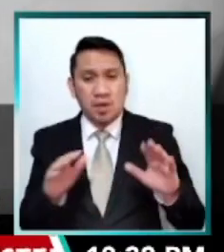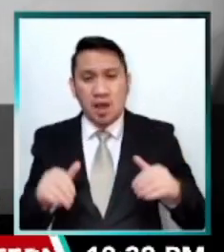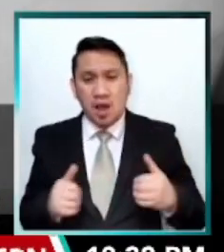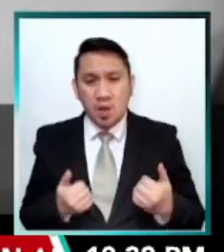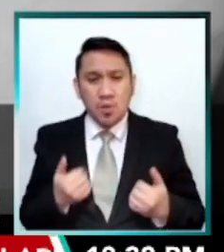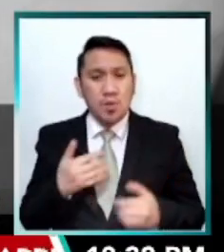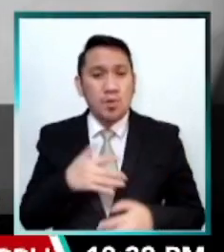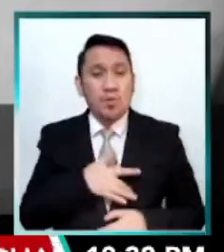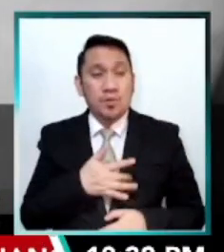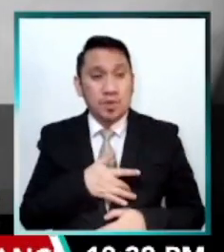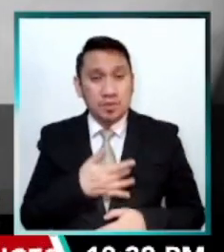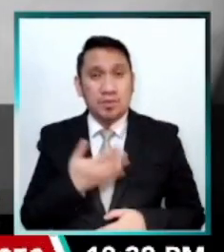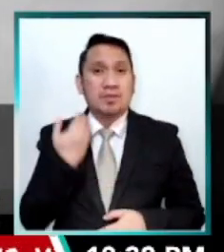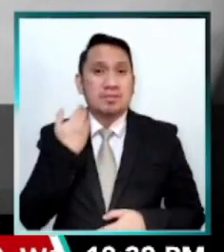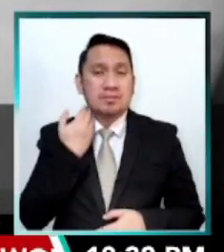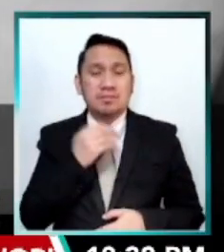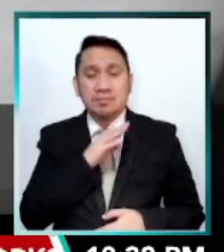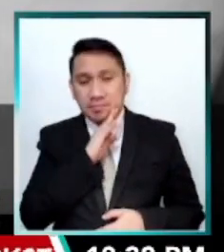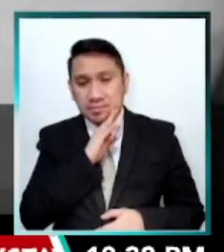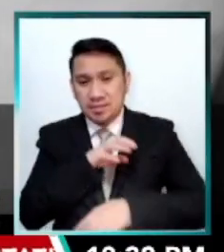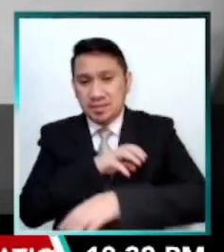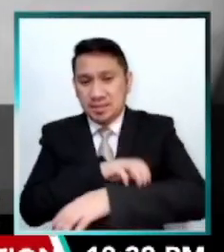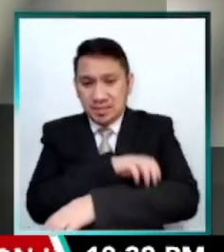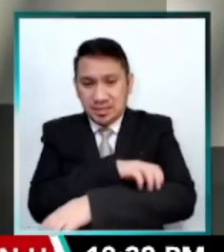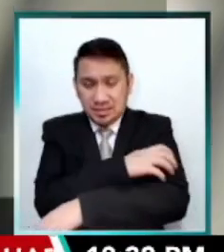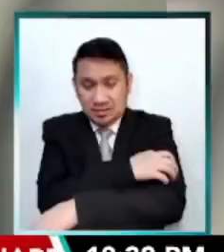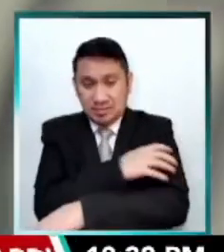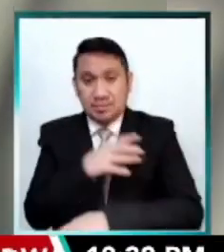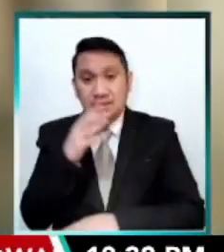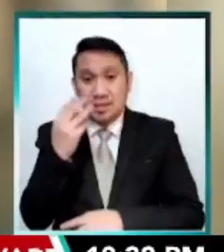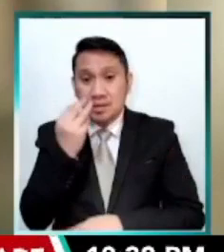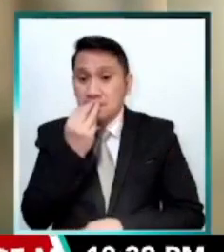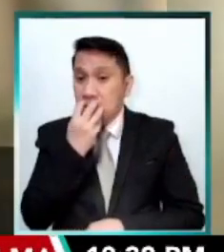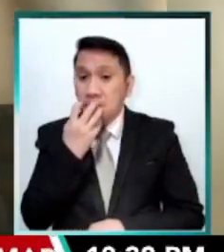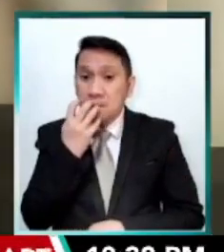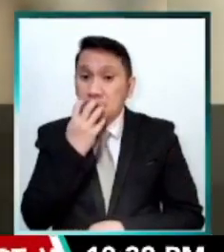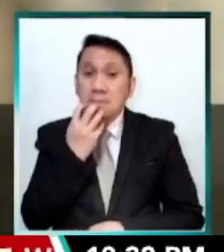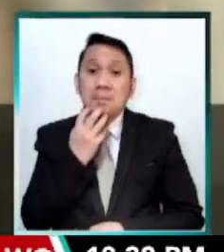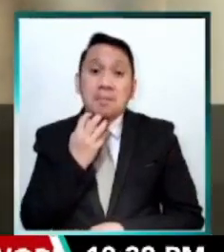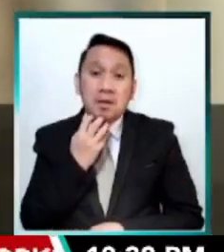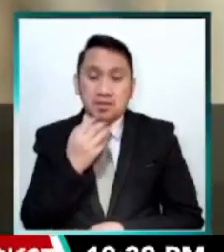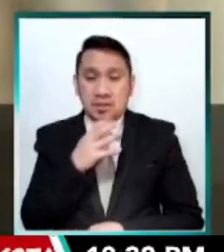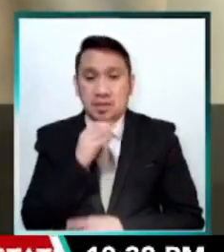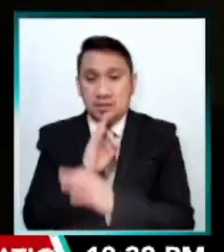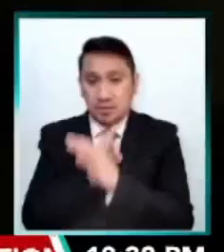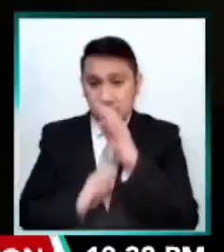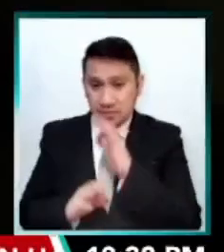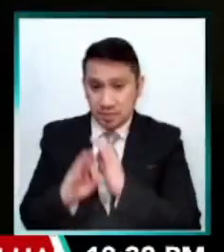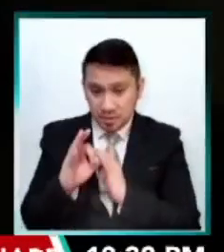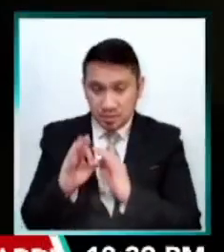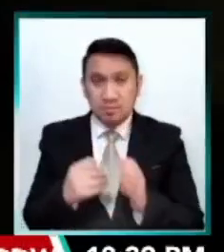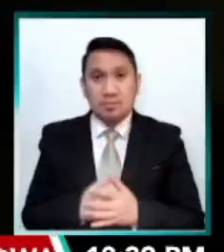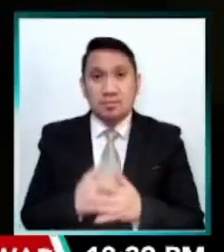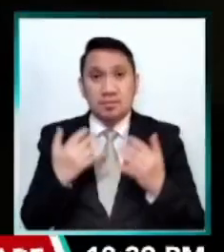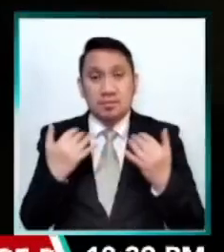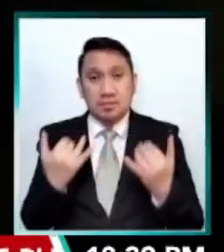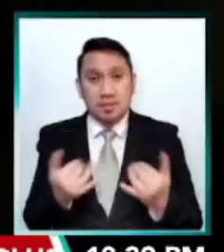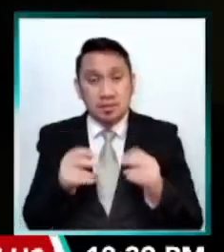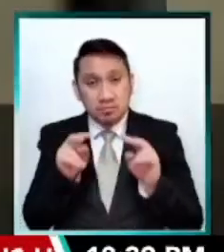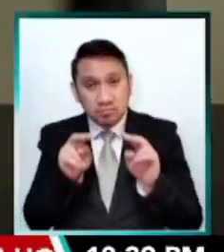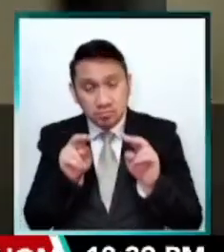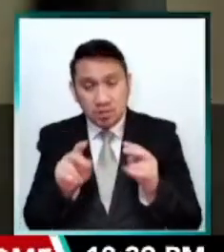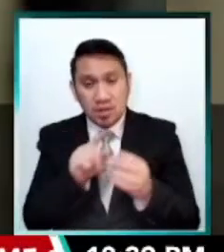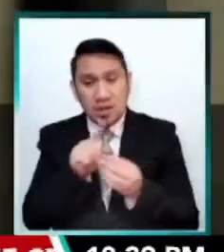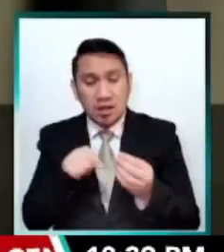ay lagnat at rashes sa kamay, paa at bibig. Nakatutok na rin ang Center for Health Development Ilocos sa tumataas na kaso